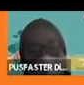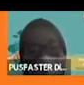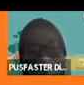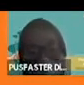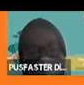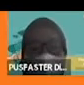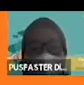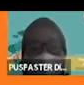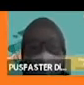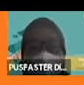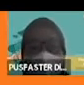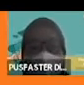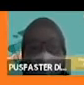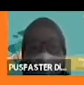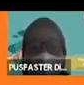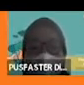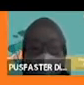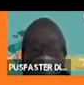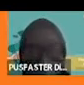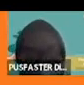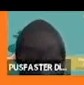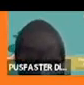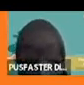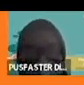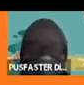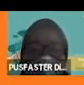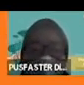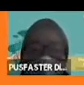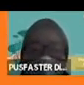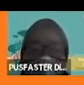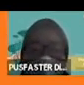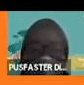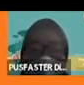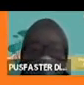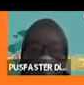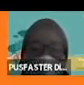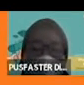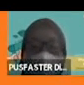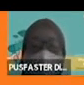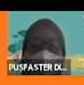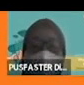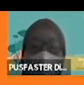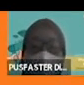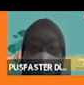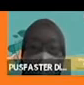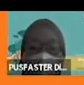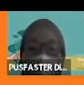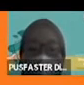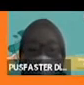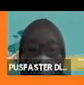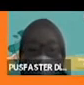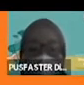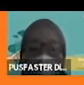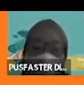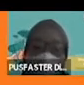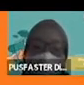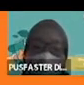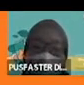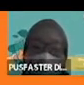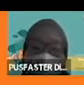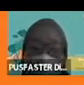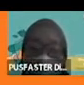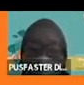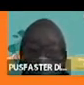bidang pnep laporan kita harus mampu melakukan perumusan kebijakan perencanaan